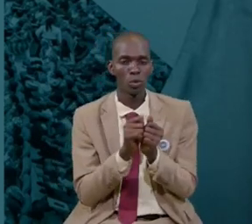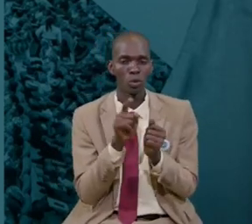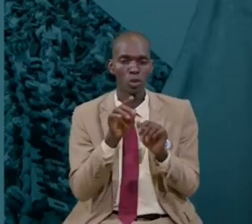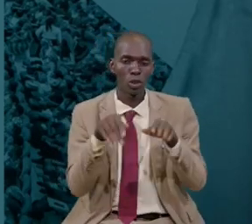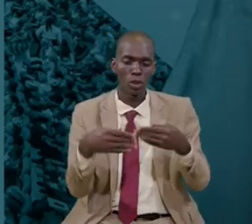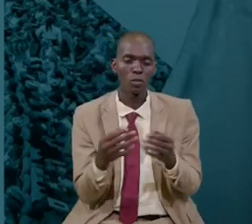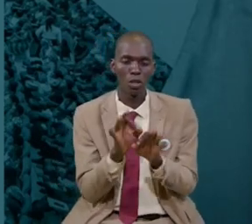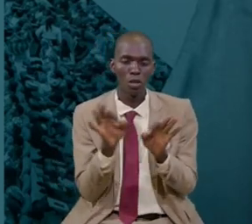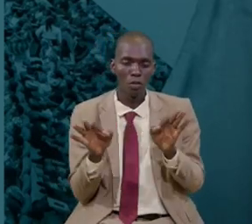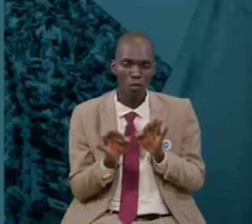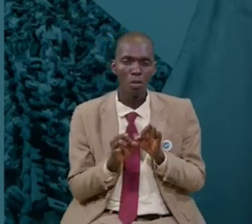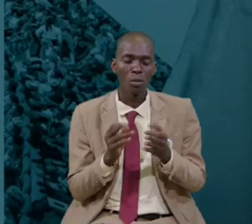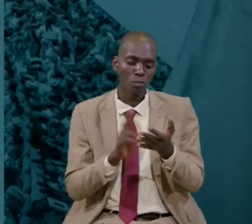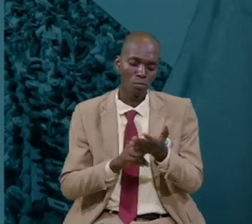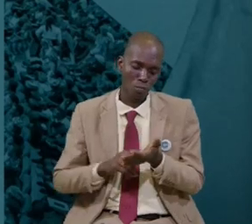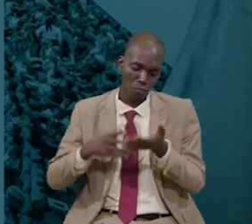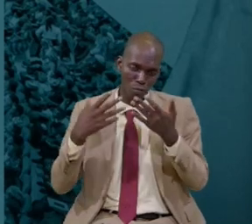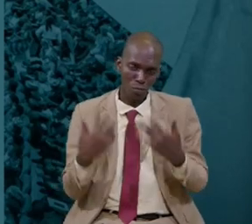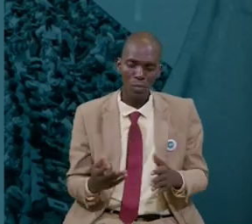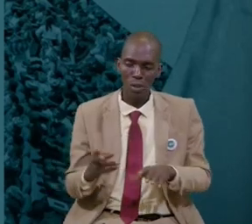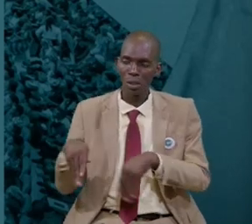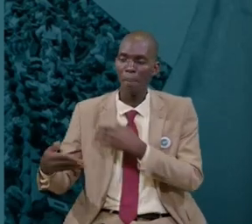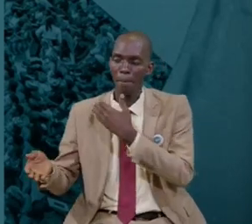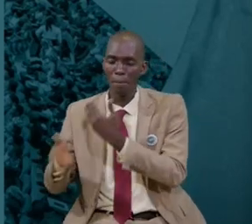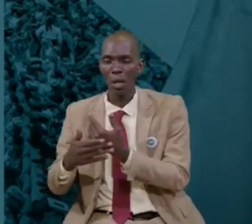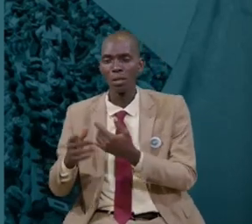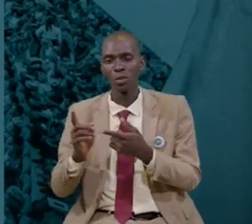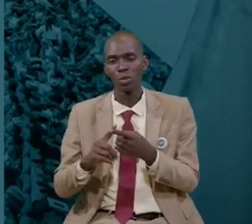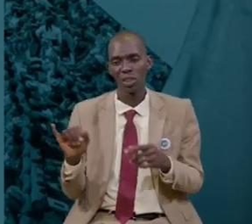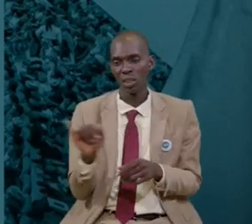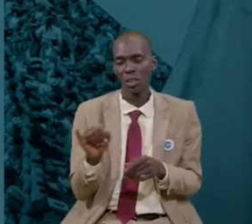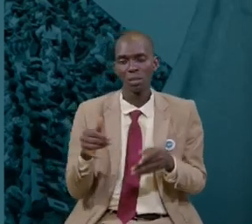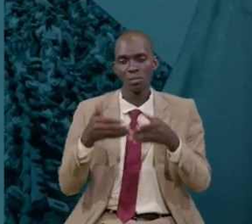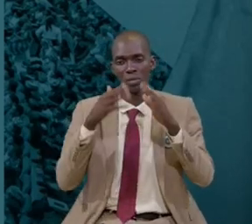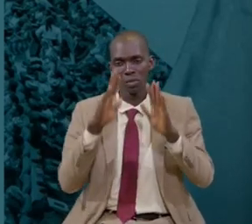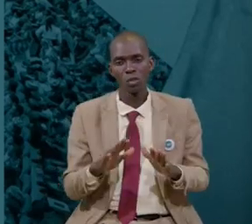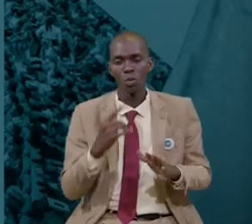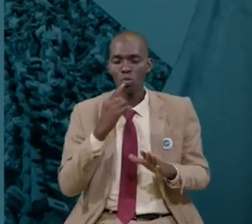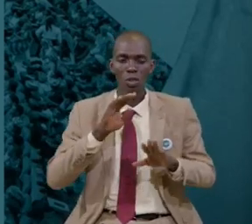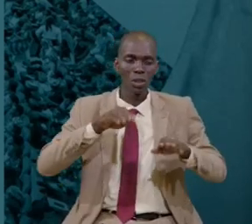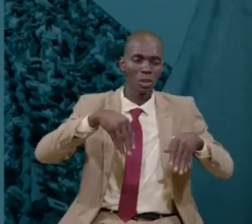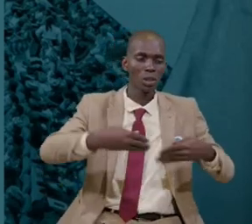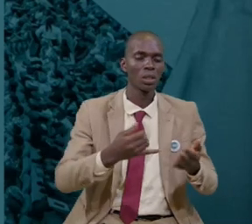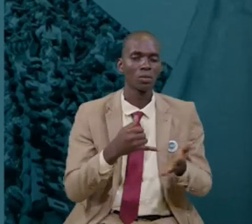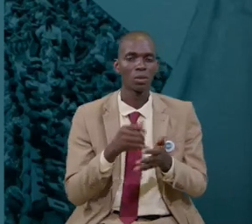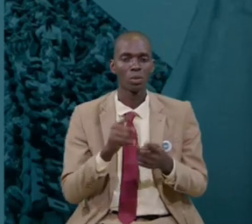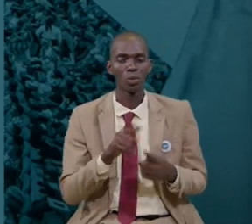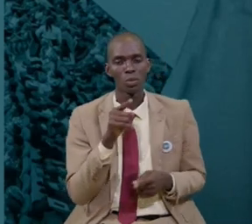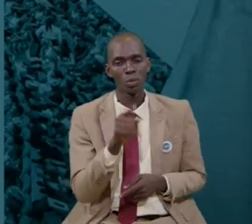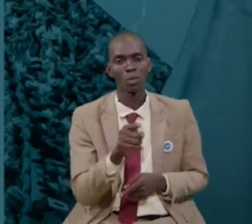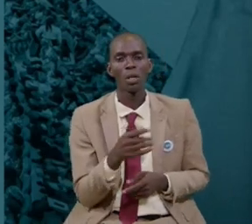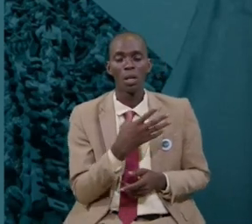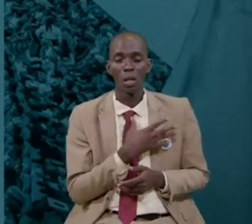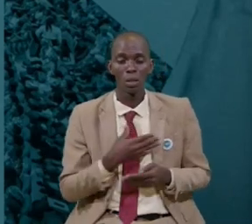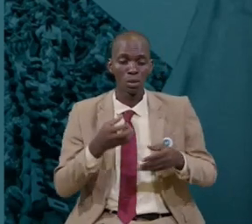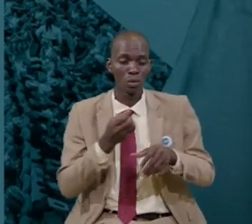méticuleux à pouvoir prendre en compte tous les convertis afin de ne